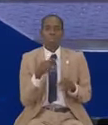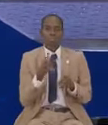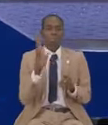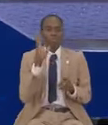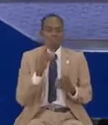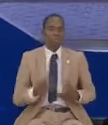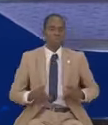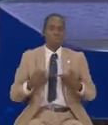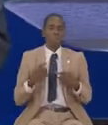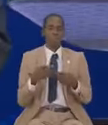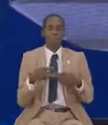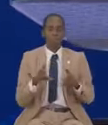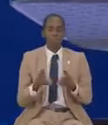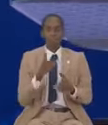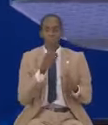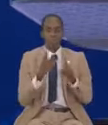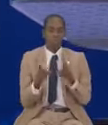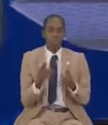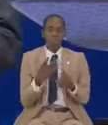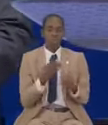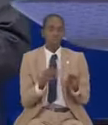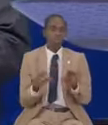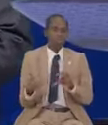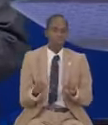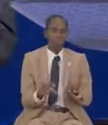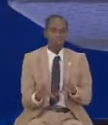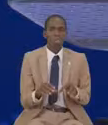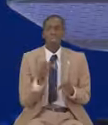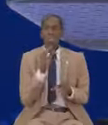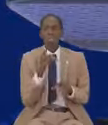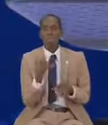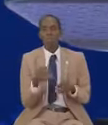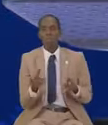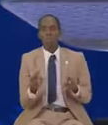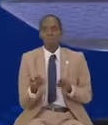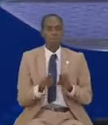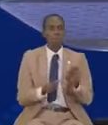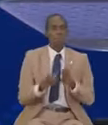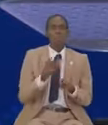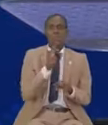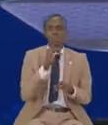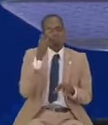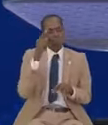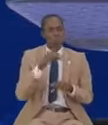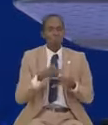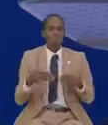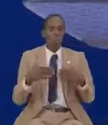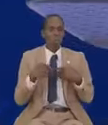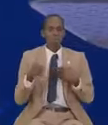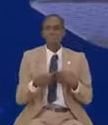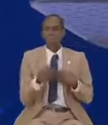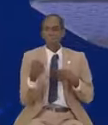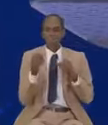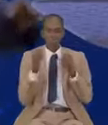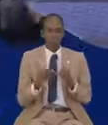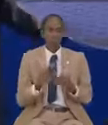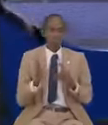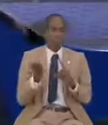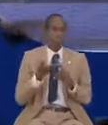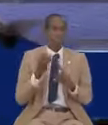il parle tel tu vas virer la façon qu'il a juste tel que tu vas agir parce que tu n'as pas de conviction après tu mets lorsque